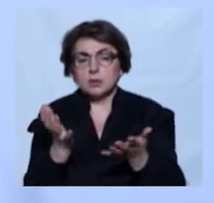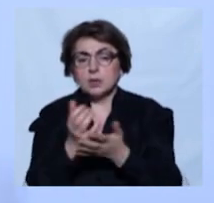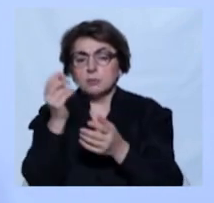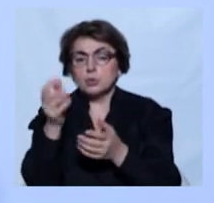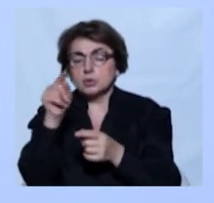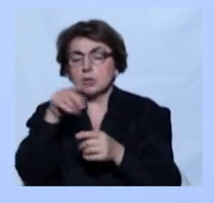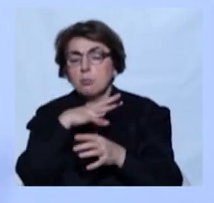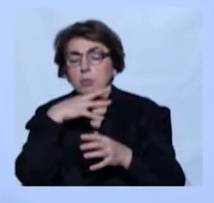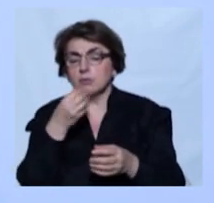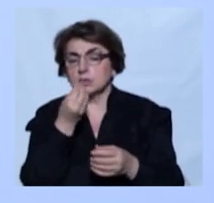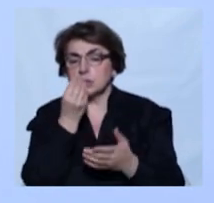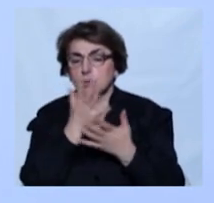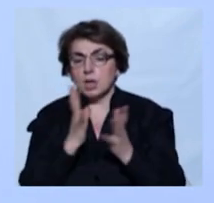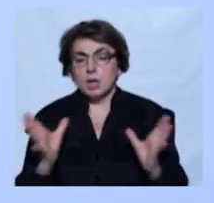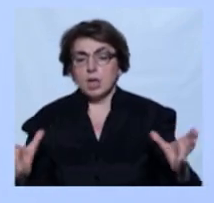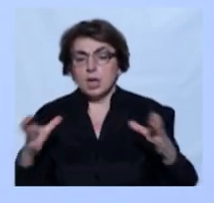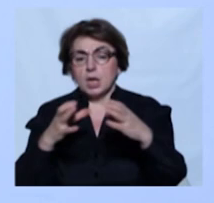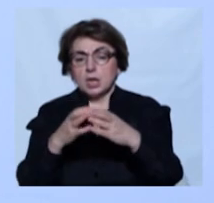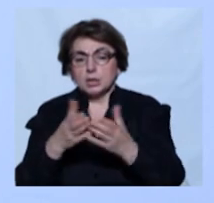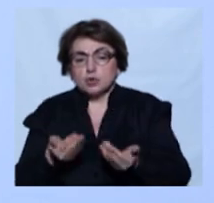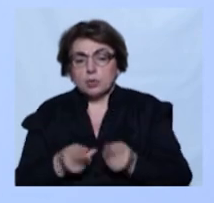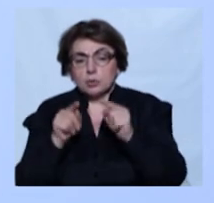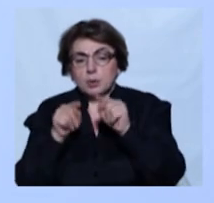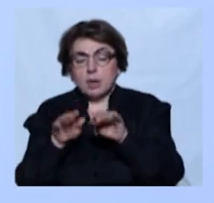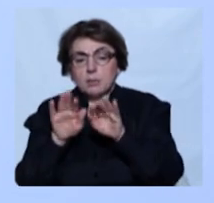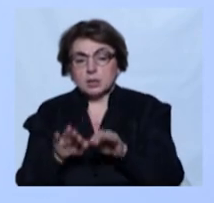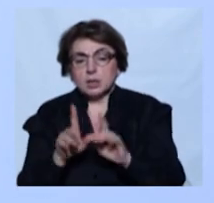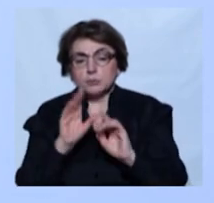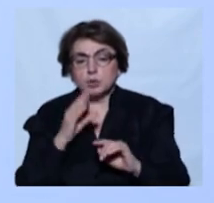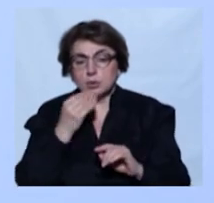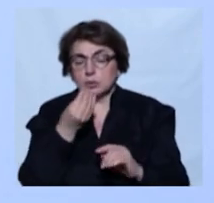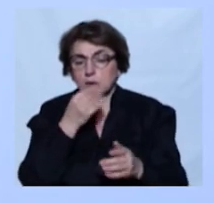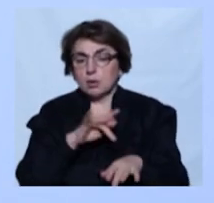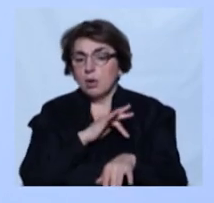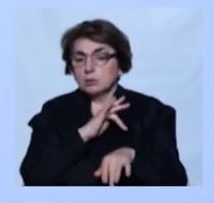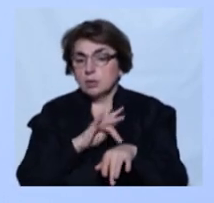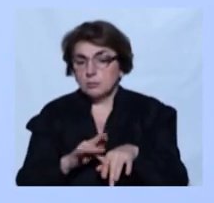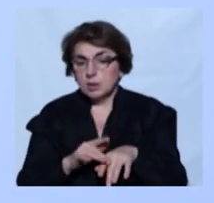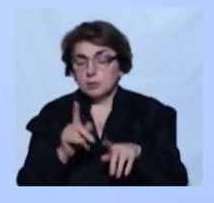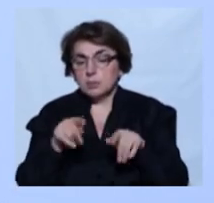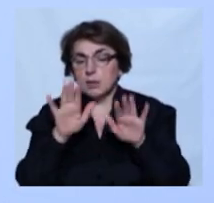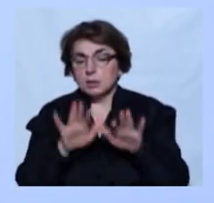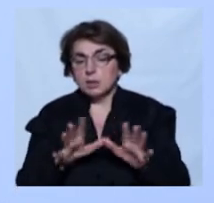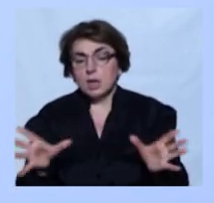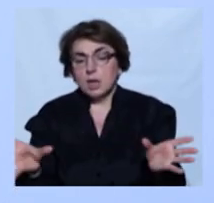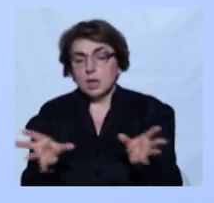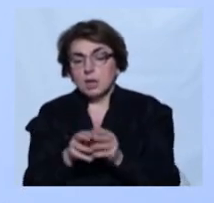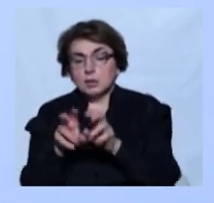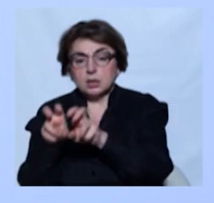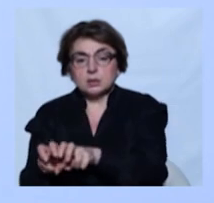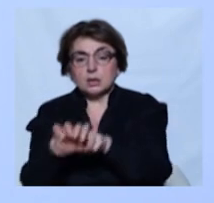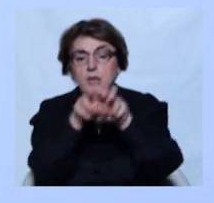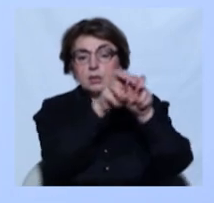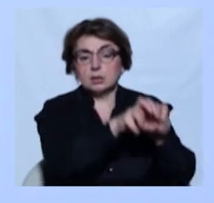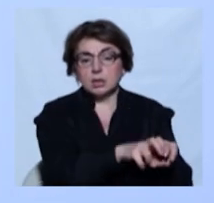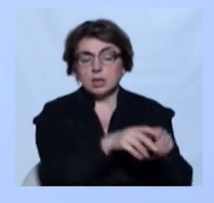ბევრი საკვებია, ერთად ცხოვრობენ ამ ადგილებში, ხოლო როდესაც საკვები აღარ მოიპოვება იმ ადგილზე, ერთად გადადიან და